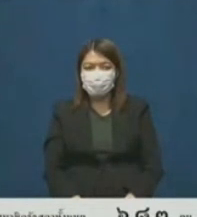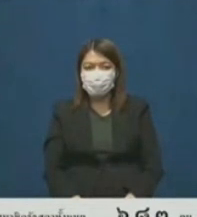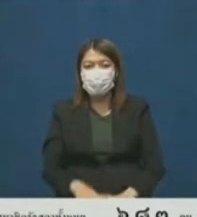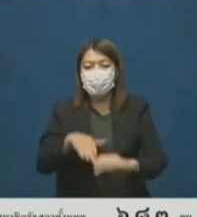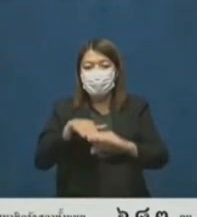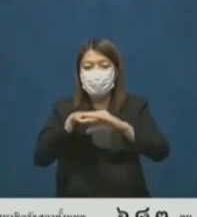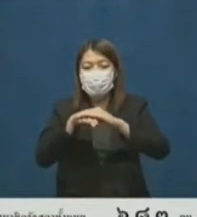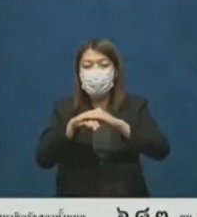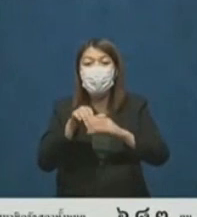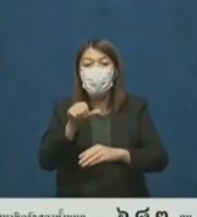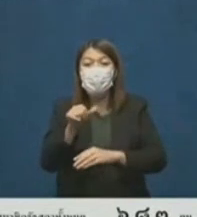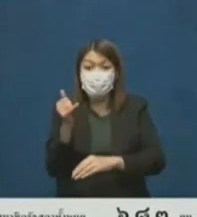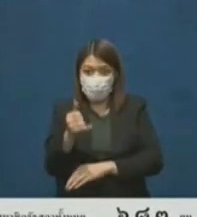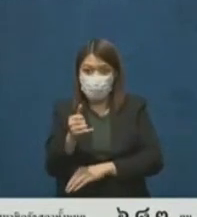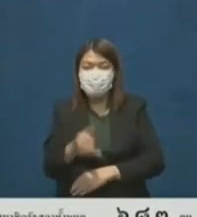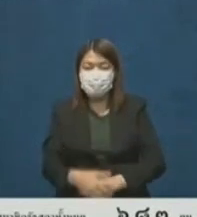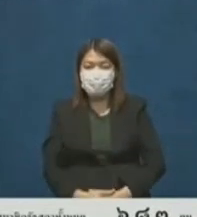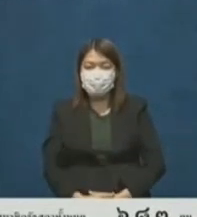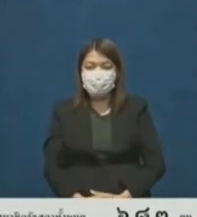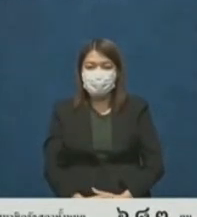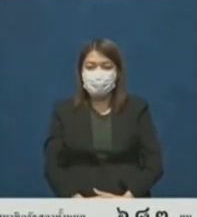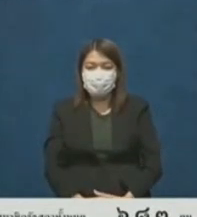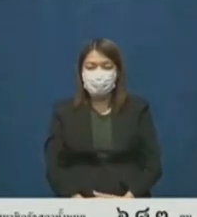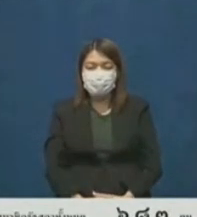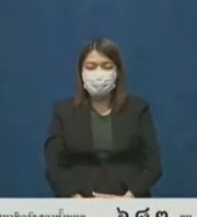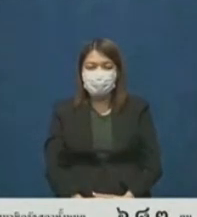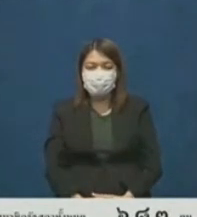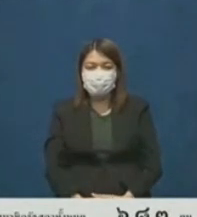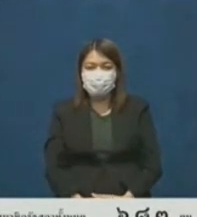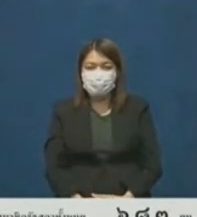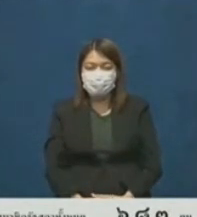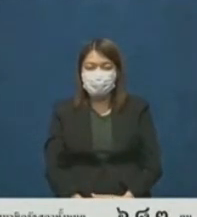มันยิ่งกรุณากดบัตรเพื่อแสดงตนครับ